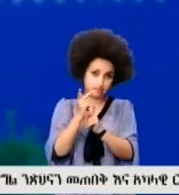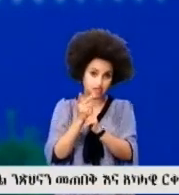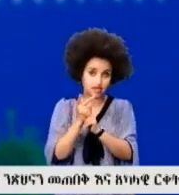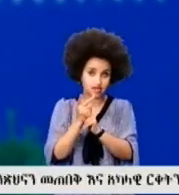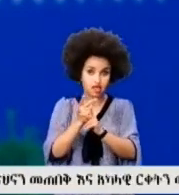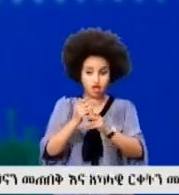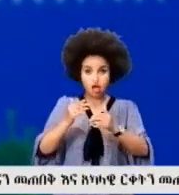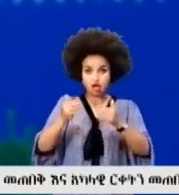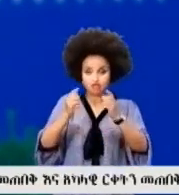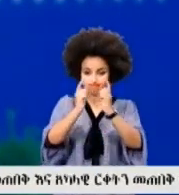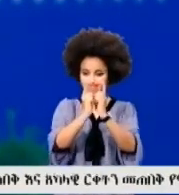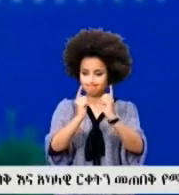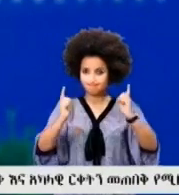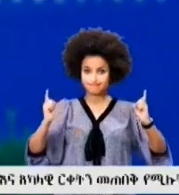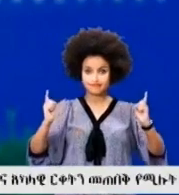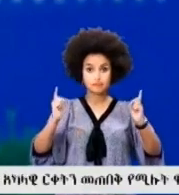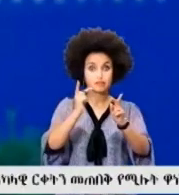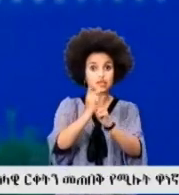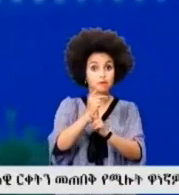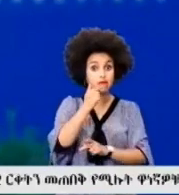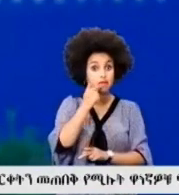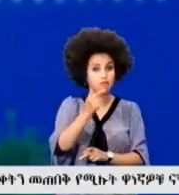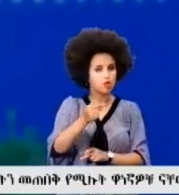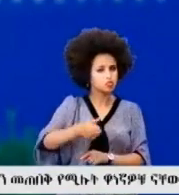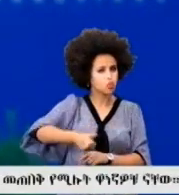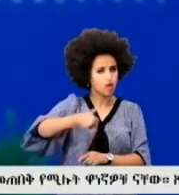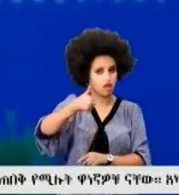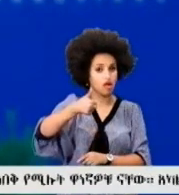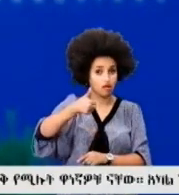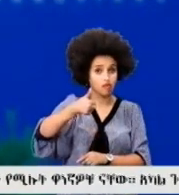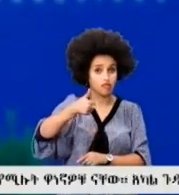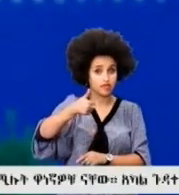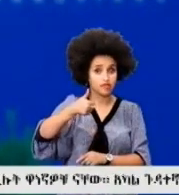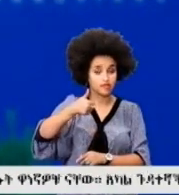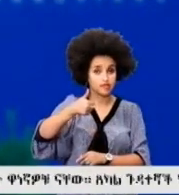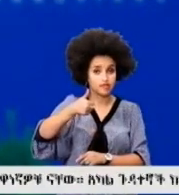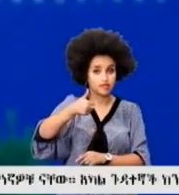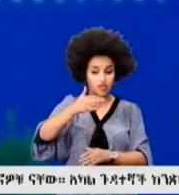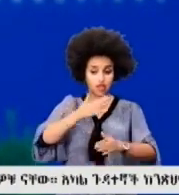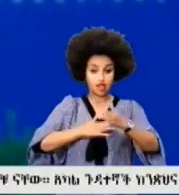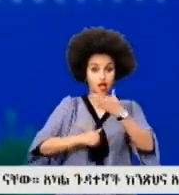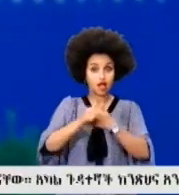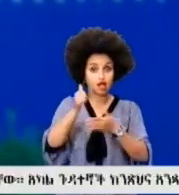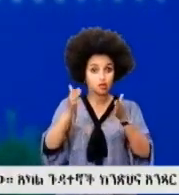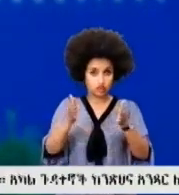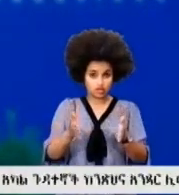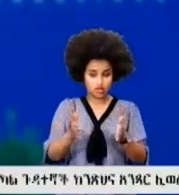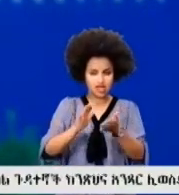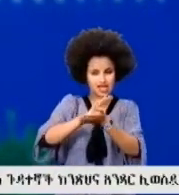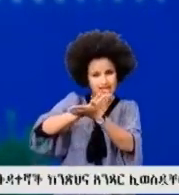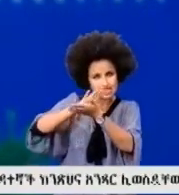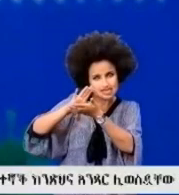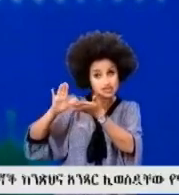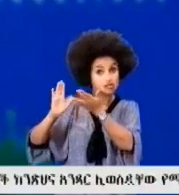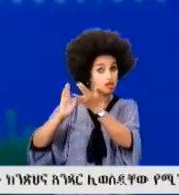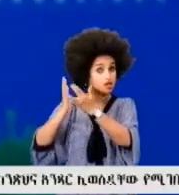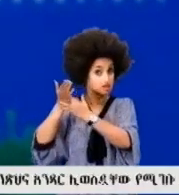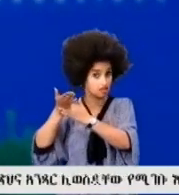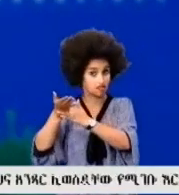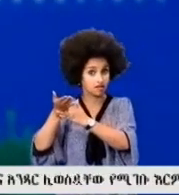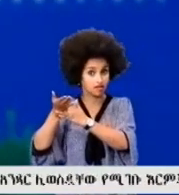መጠበቅና አካላዊ ርቀትን መጠበቅ የሚሉት ዋነኛዎቹ ናቸው። አካል ጉዳተኞች ከንጽህና